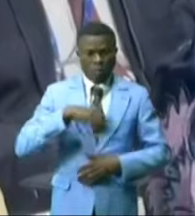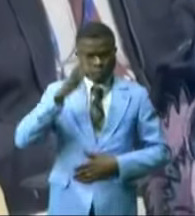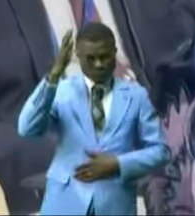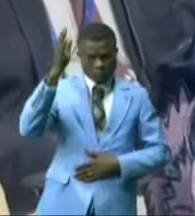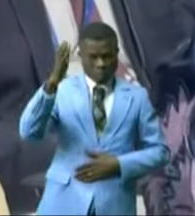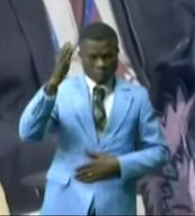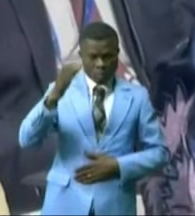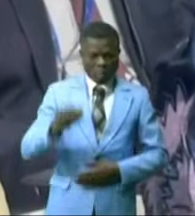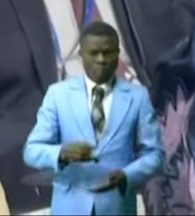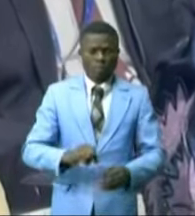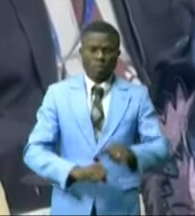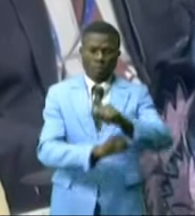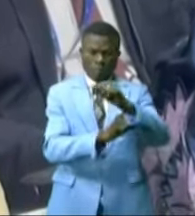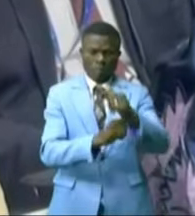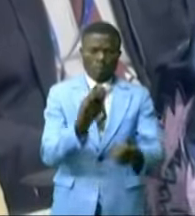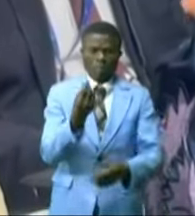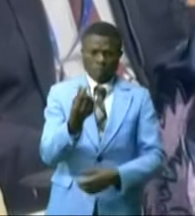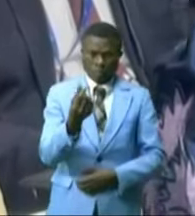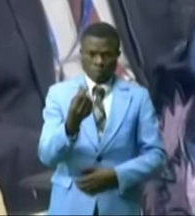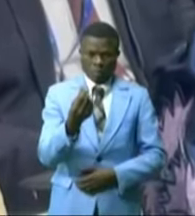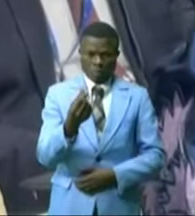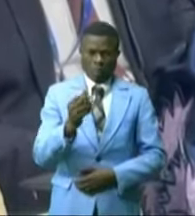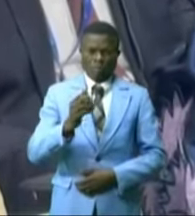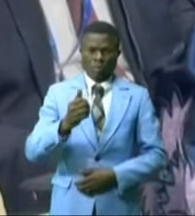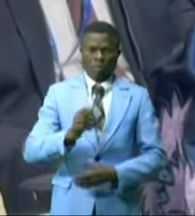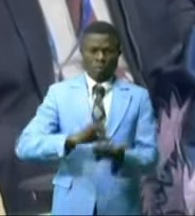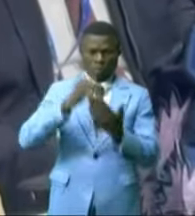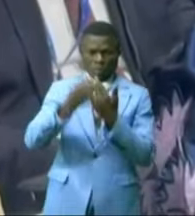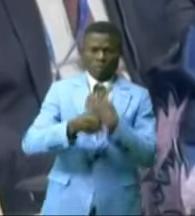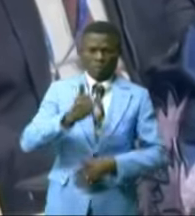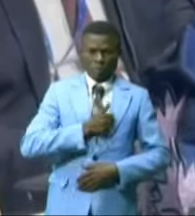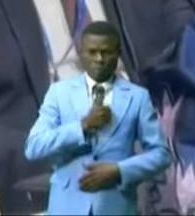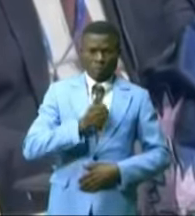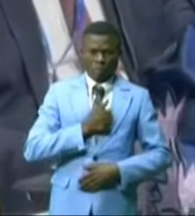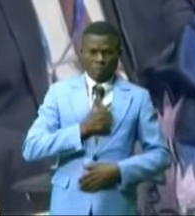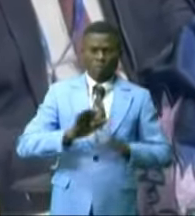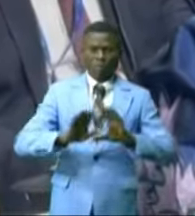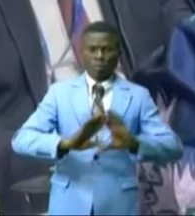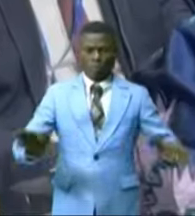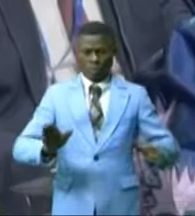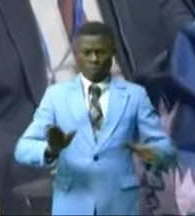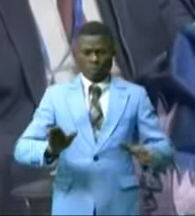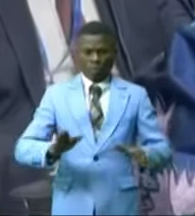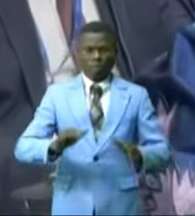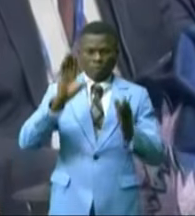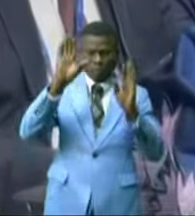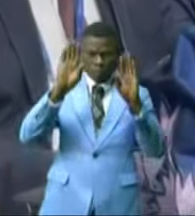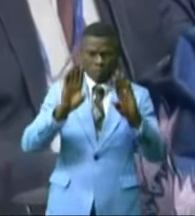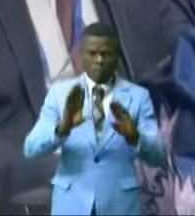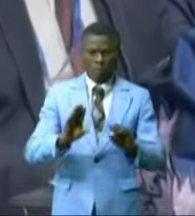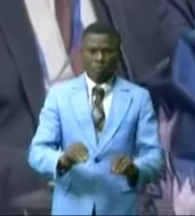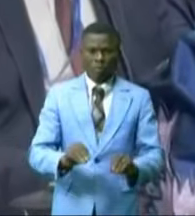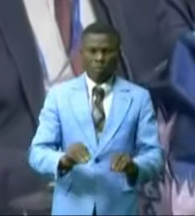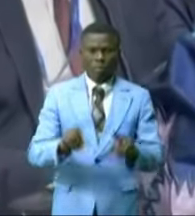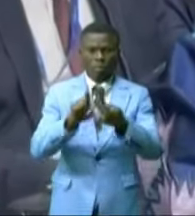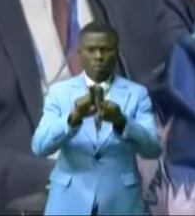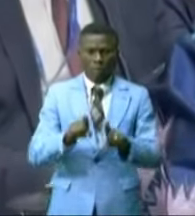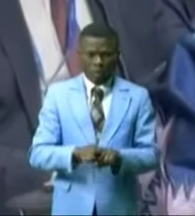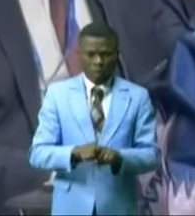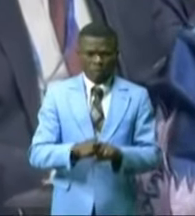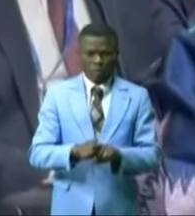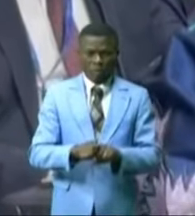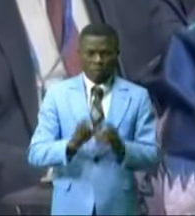de financer nos propres projets d'adaptation et d'atténuation, et aussi